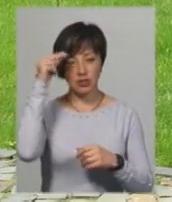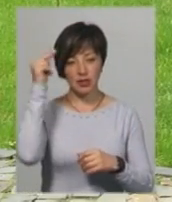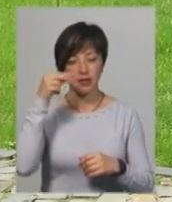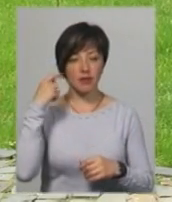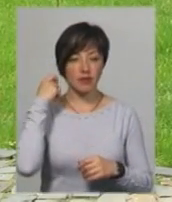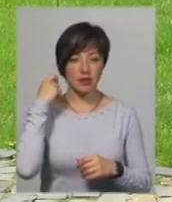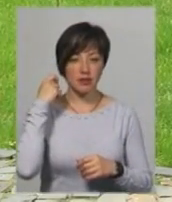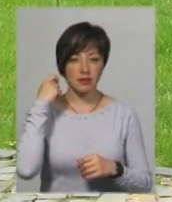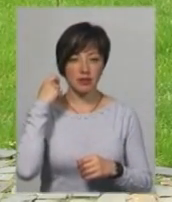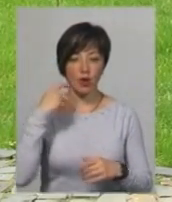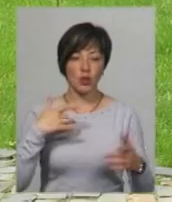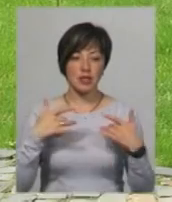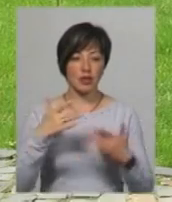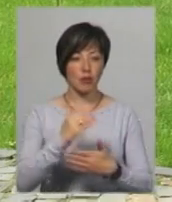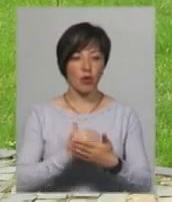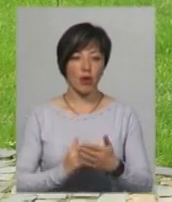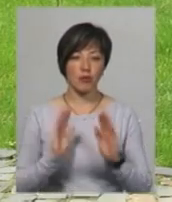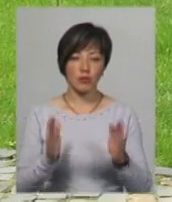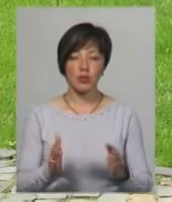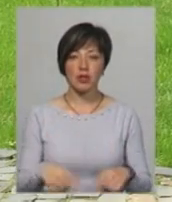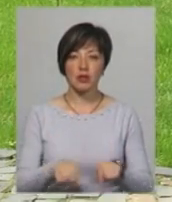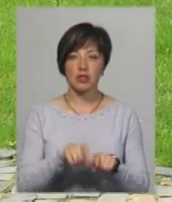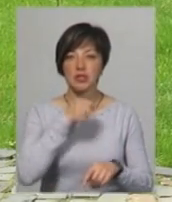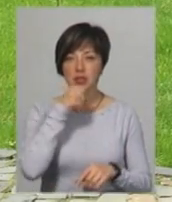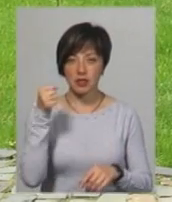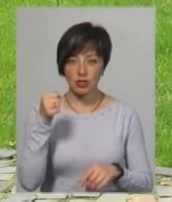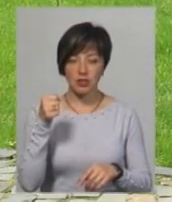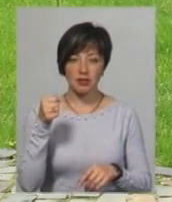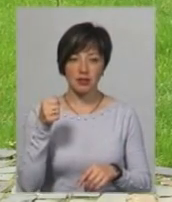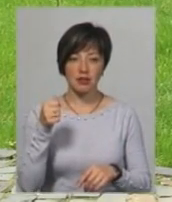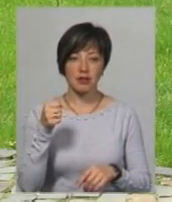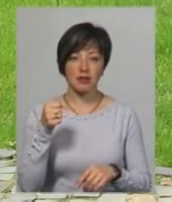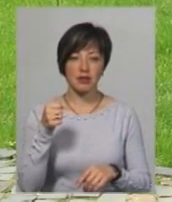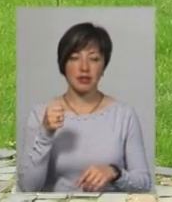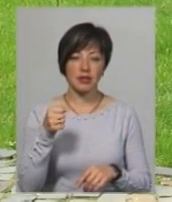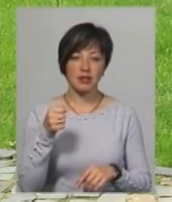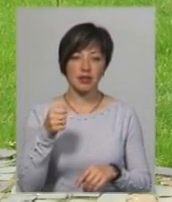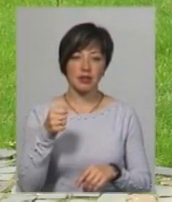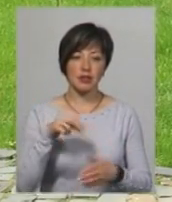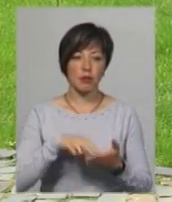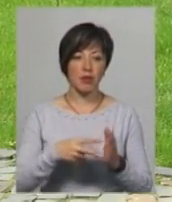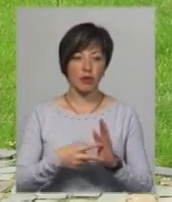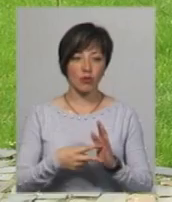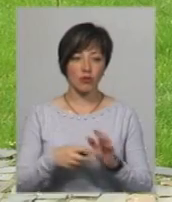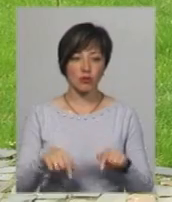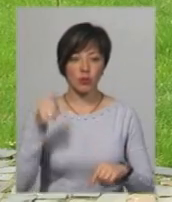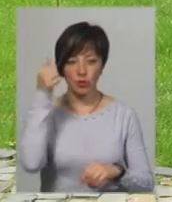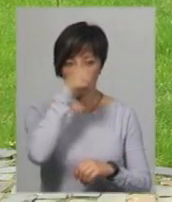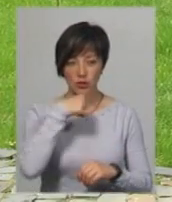вік концертна програма, а також для старших, скажімо так, підлітків. У нас запланований